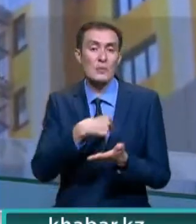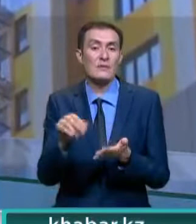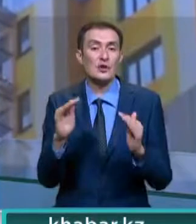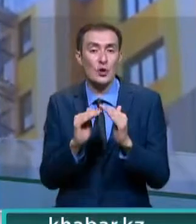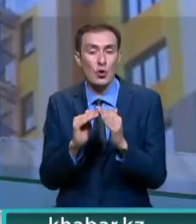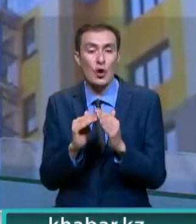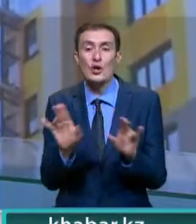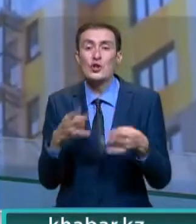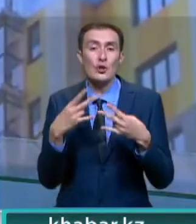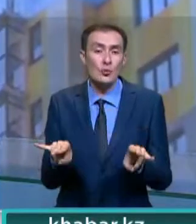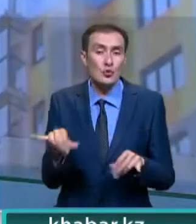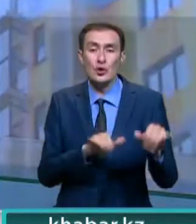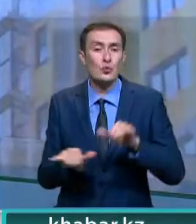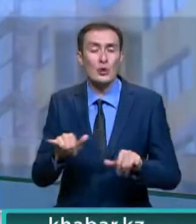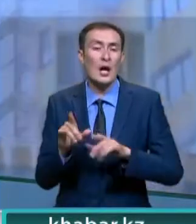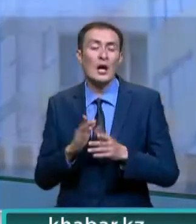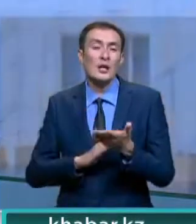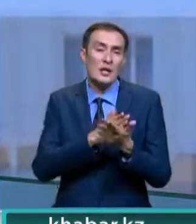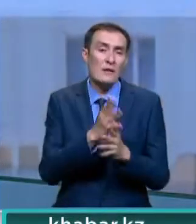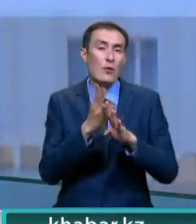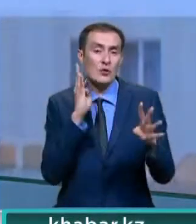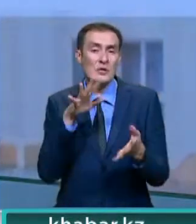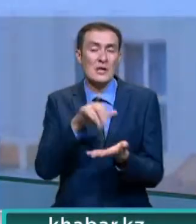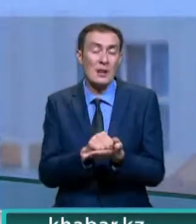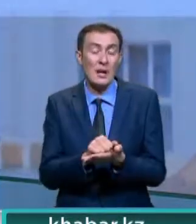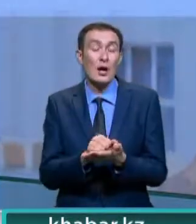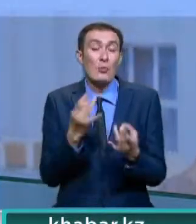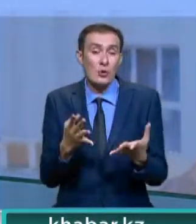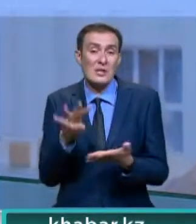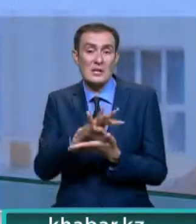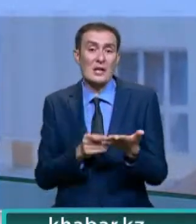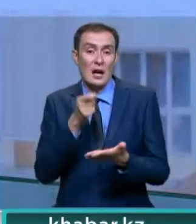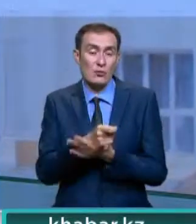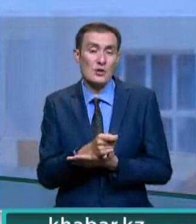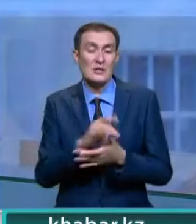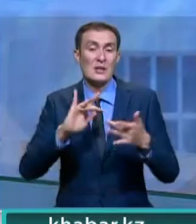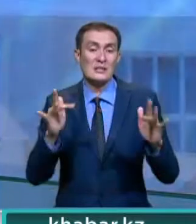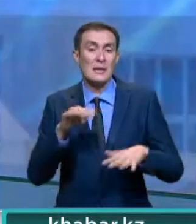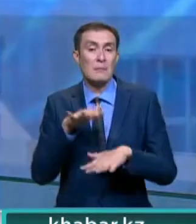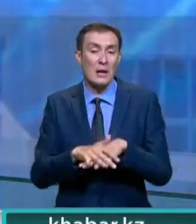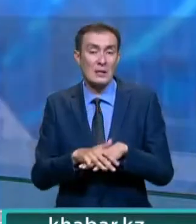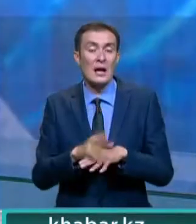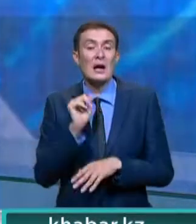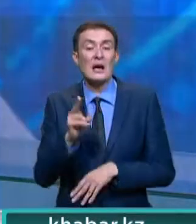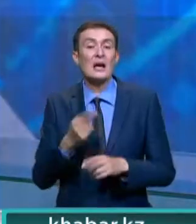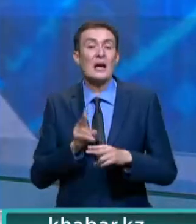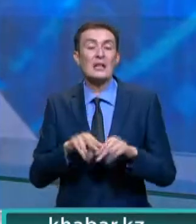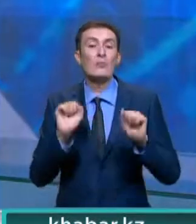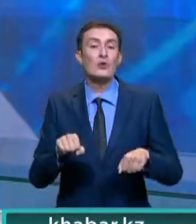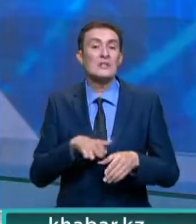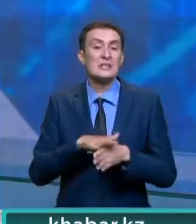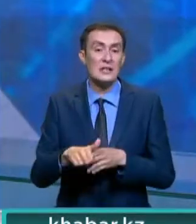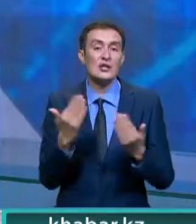жилье больше не нужно никуда идти и стоять в очередях. Достаточно подать заявку на сайте банка. Как это работает, расскажет Татьяна